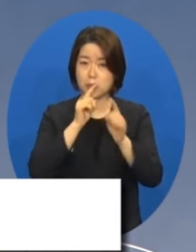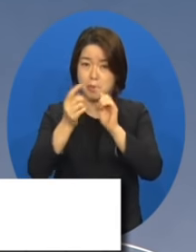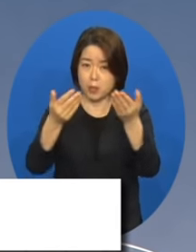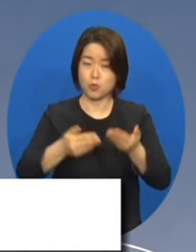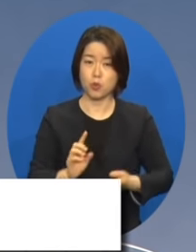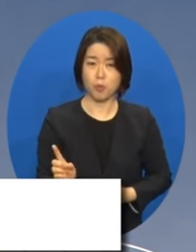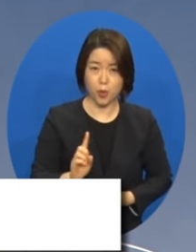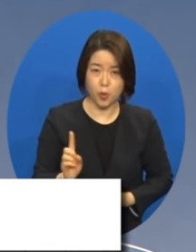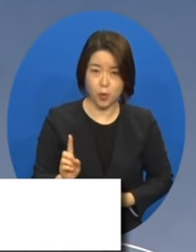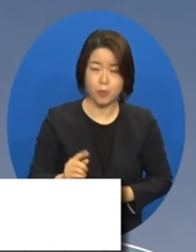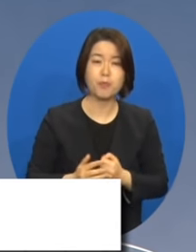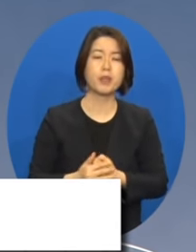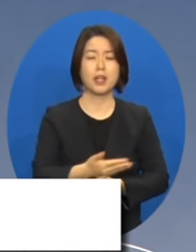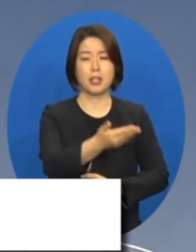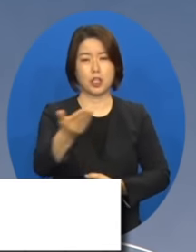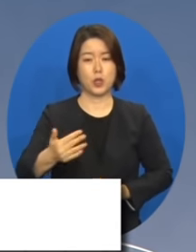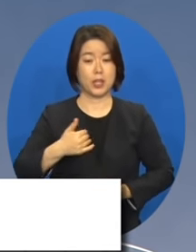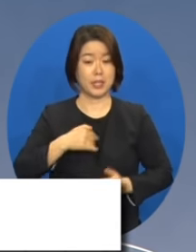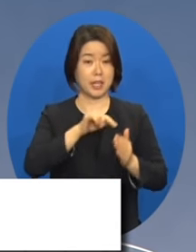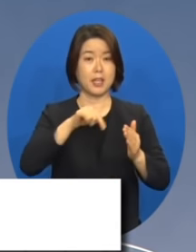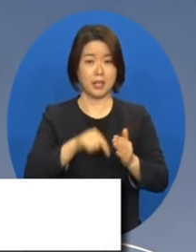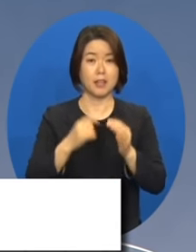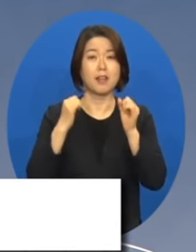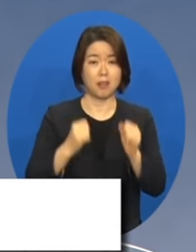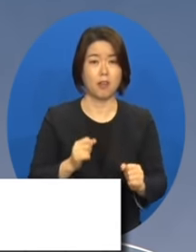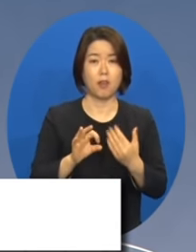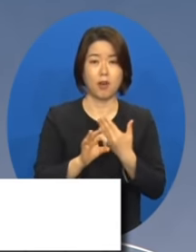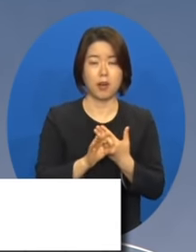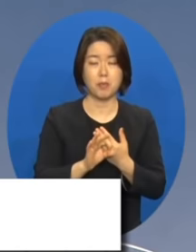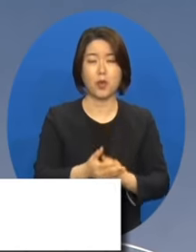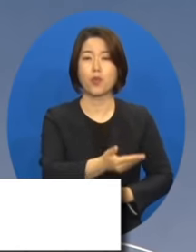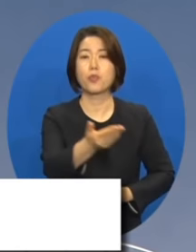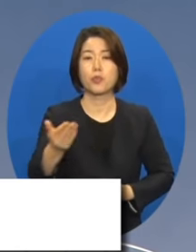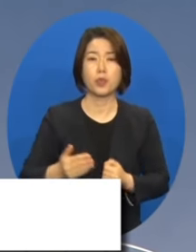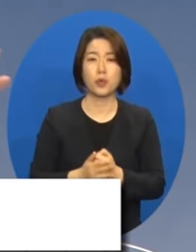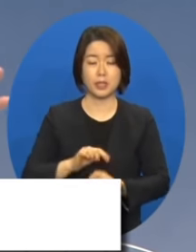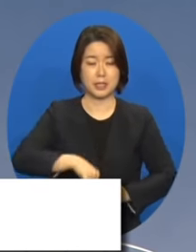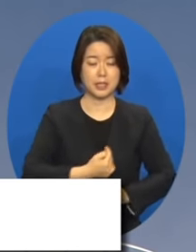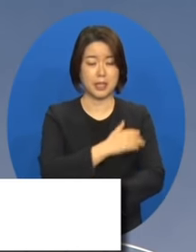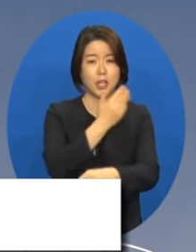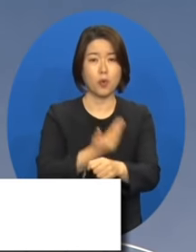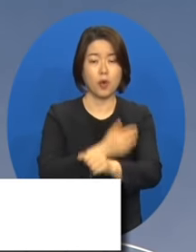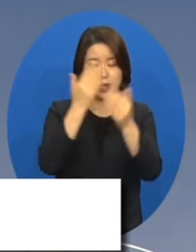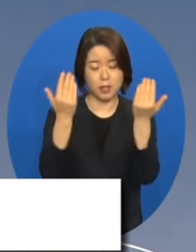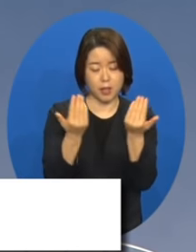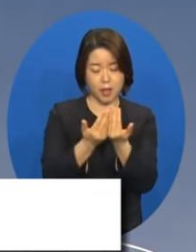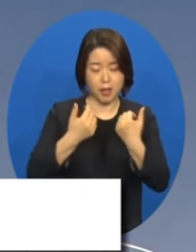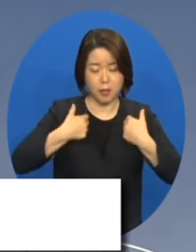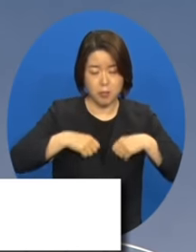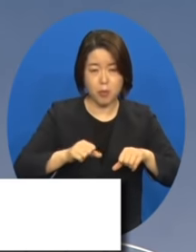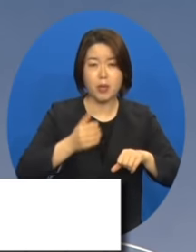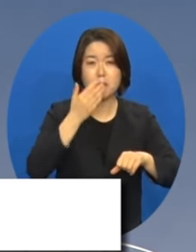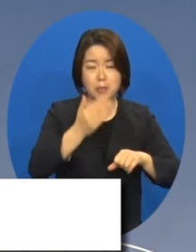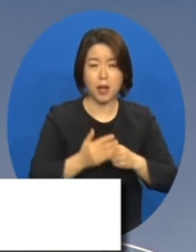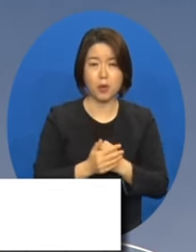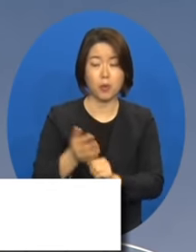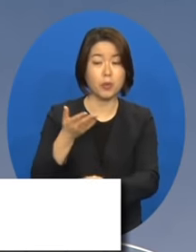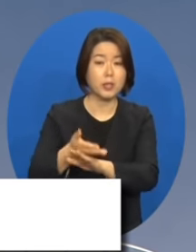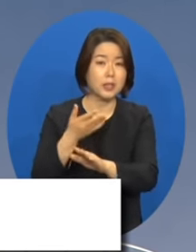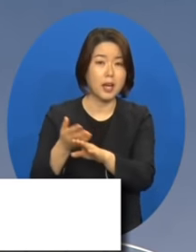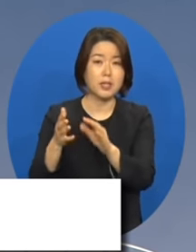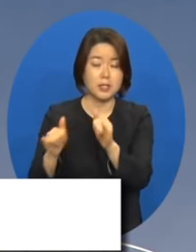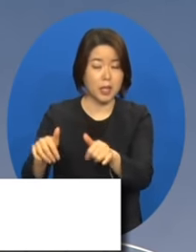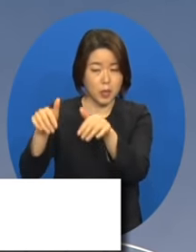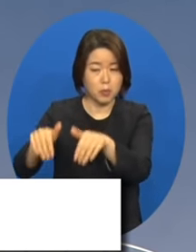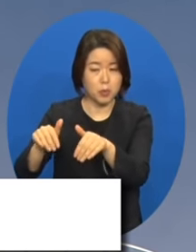하시면 너희가 내 안에 거하면 너희들은 자기 권리를 다 포기할 다른 사람이 종이